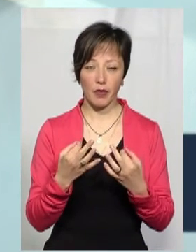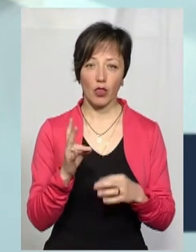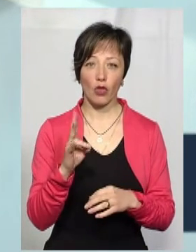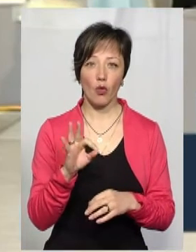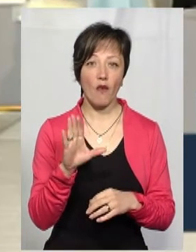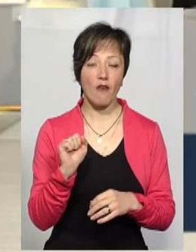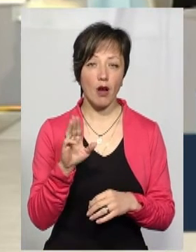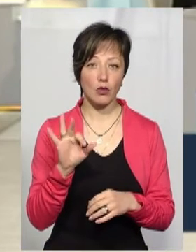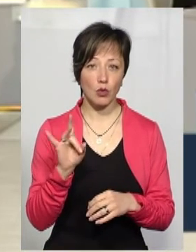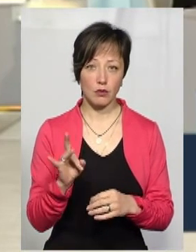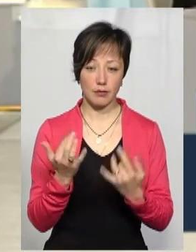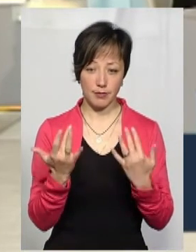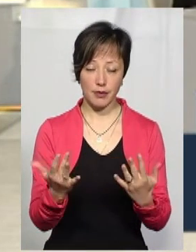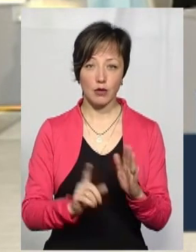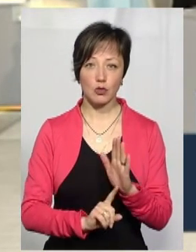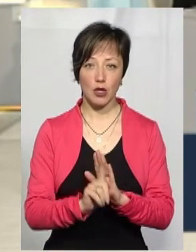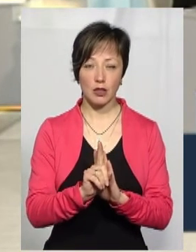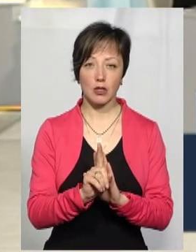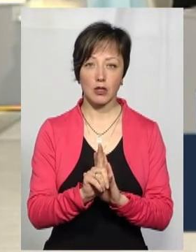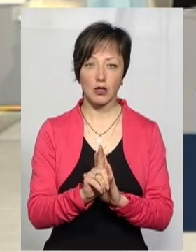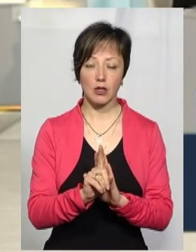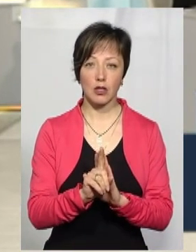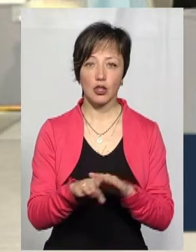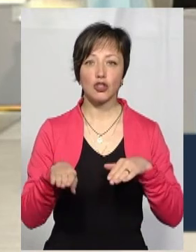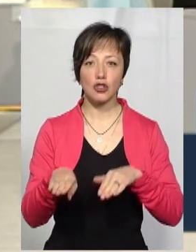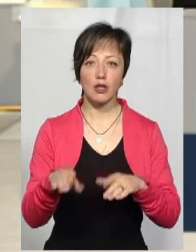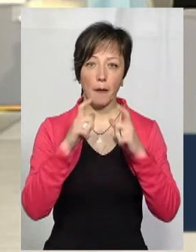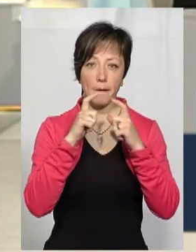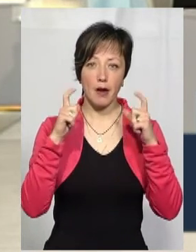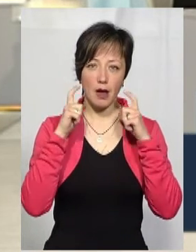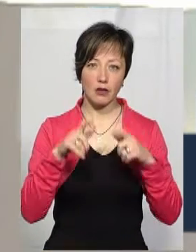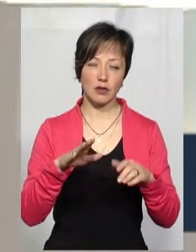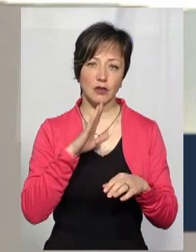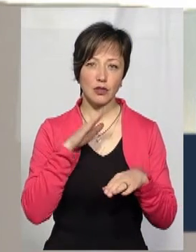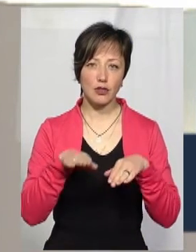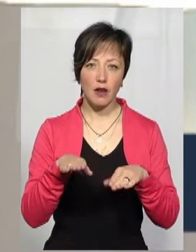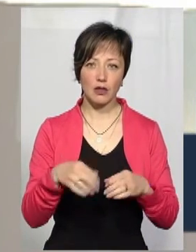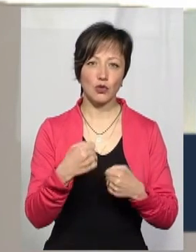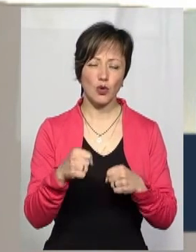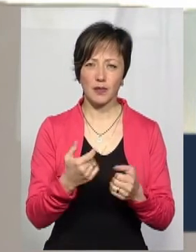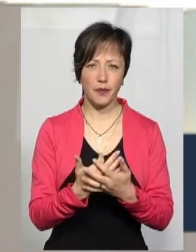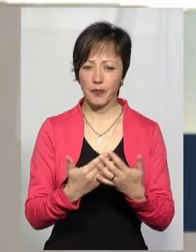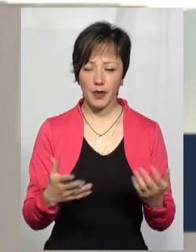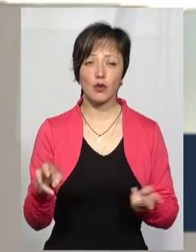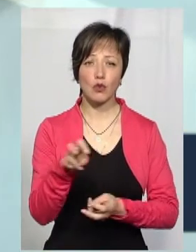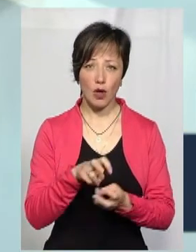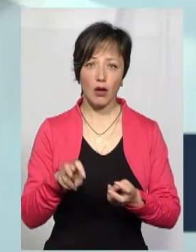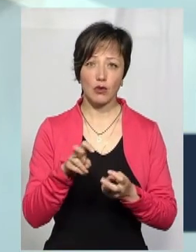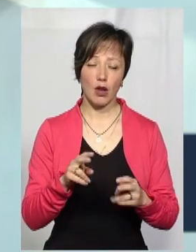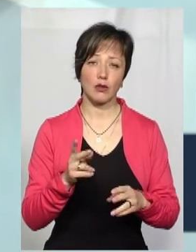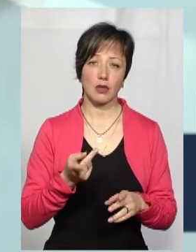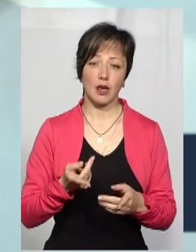Новатор замовляв, там вони розпочали ж були шиття і масок, швачок шукали, столярів. Ну, тобто